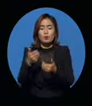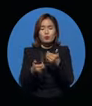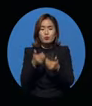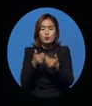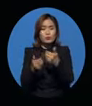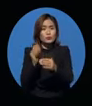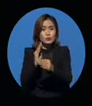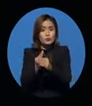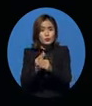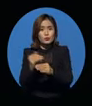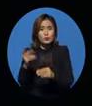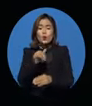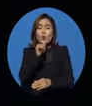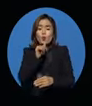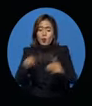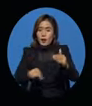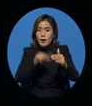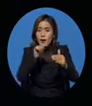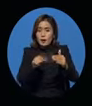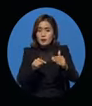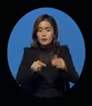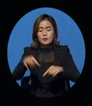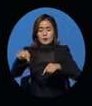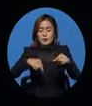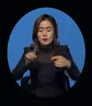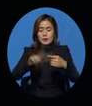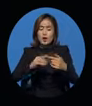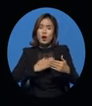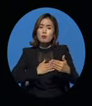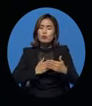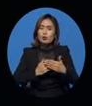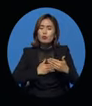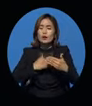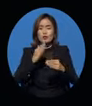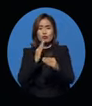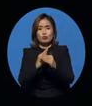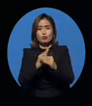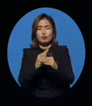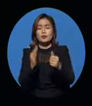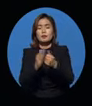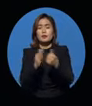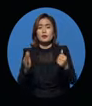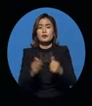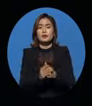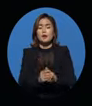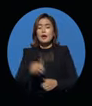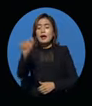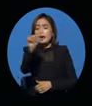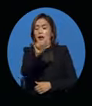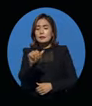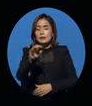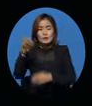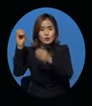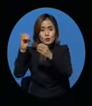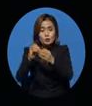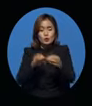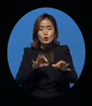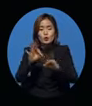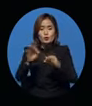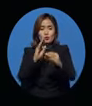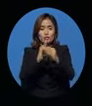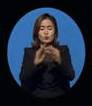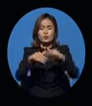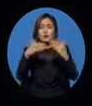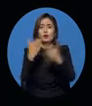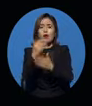있고 또 홍콩 4 에 정치가 불안해서 어 아시아의 전통적인 금융허브 들이